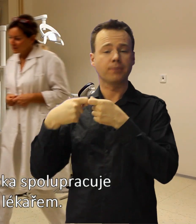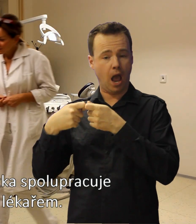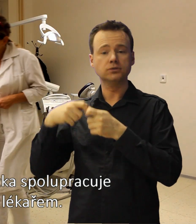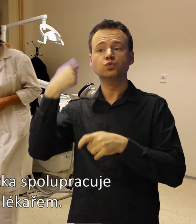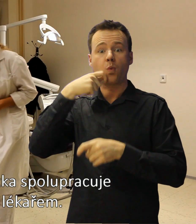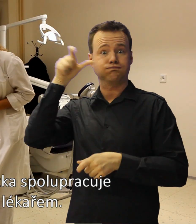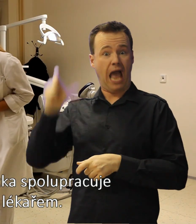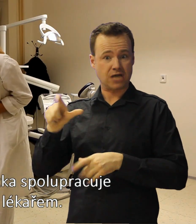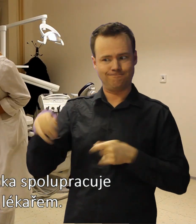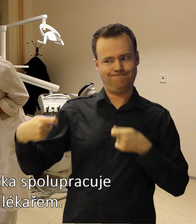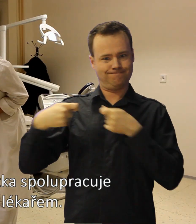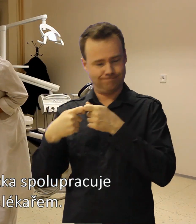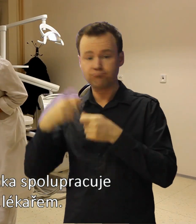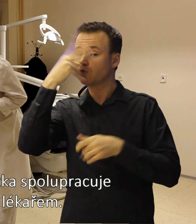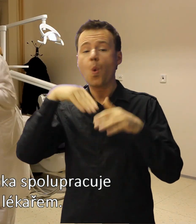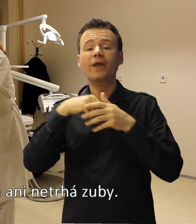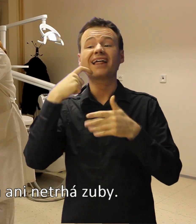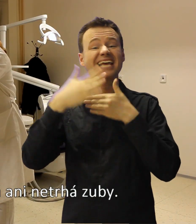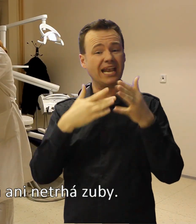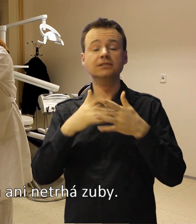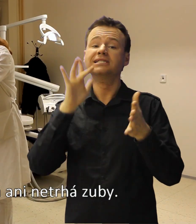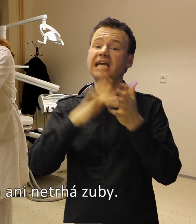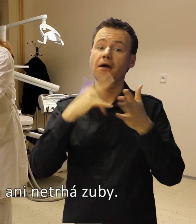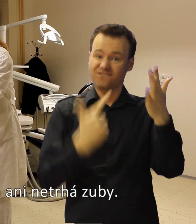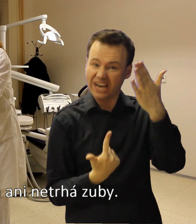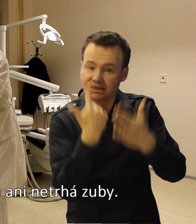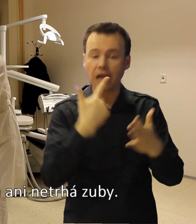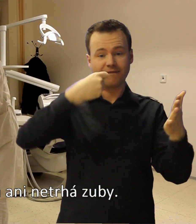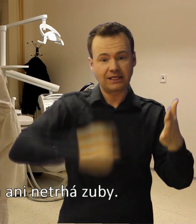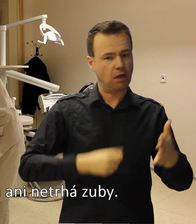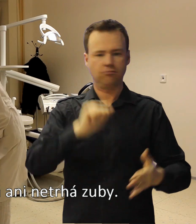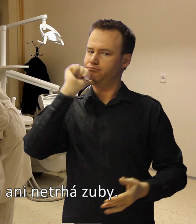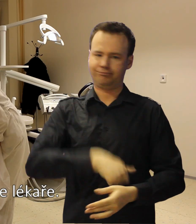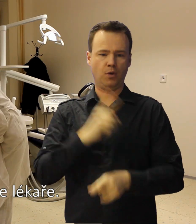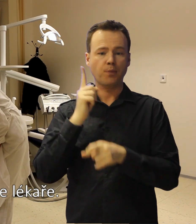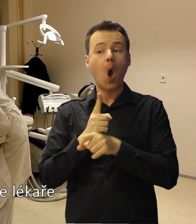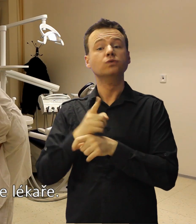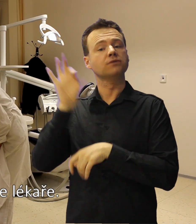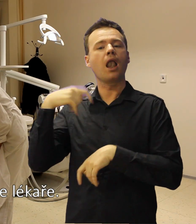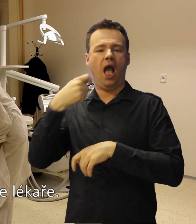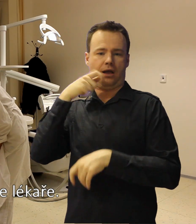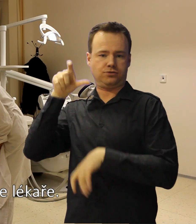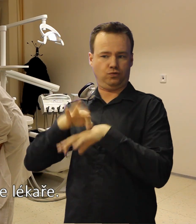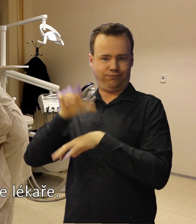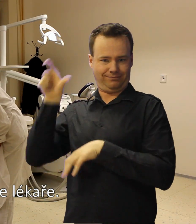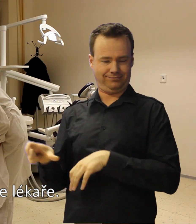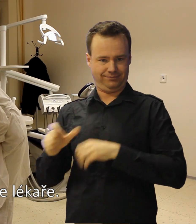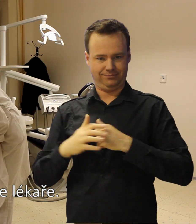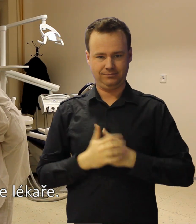Dentální hygienistka spolupracuje se zubním lékařem. Hygienistka nevrtá ani netrhá zuby. To je práce lékaře.